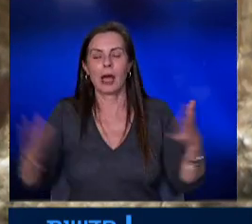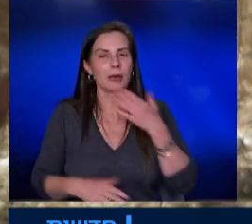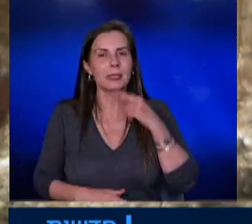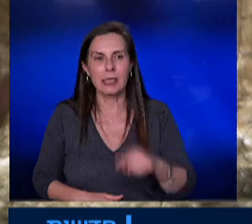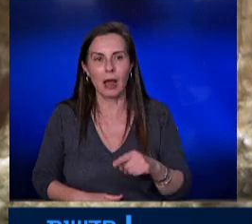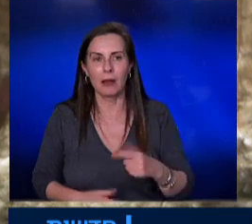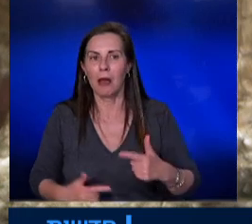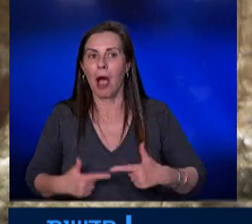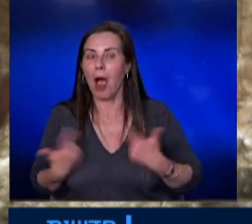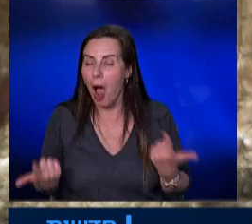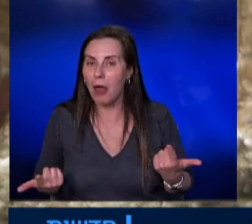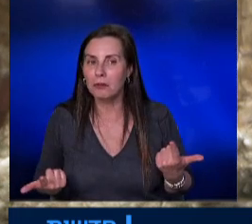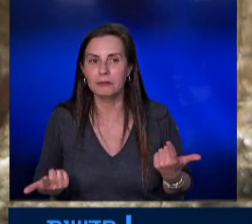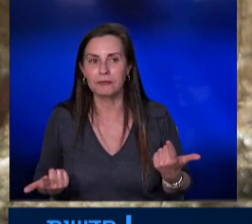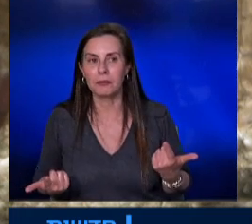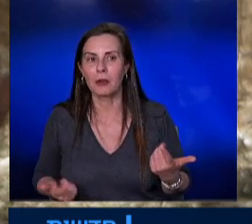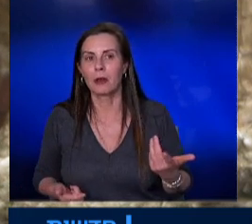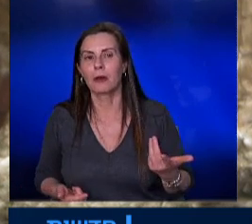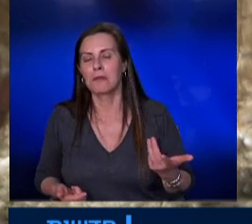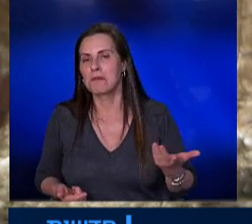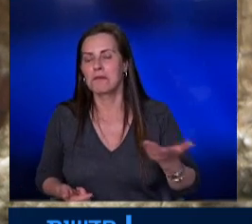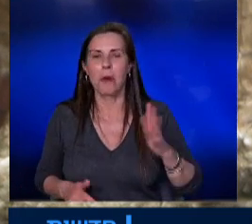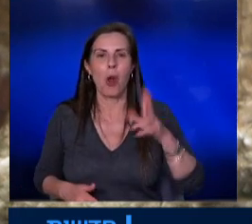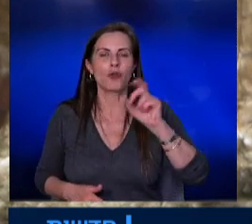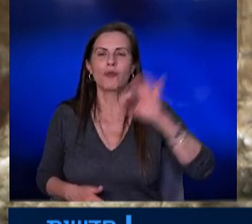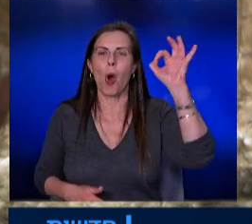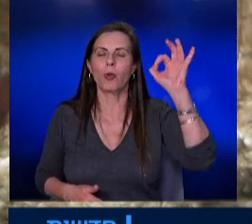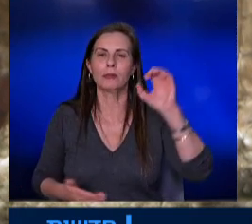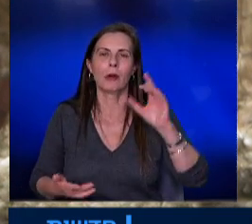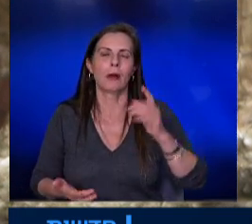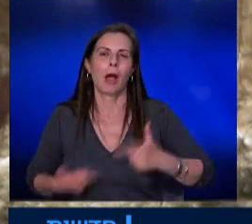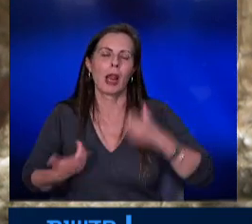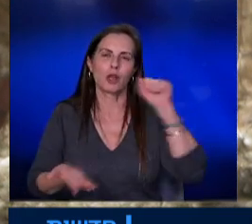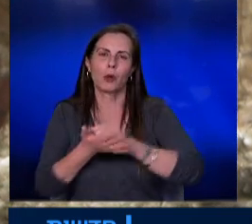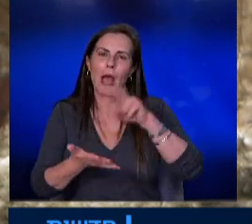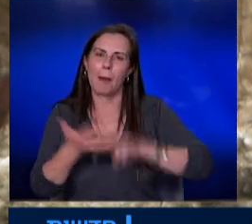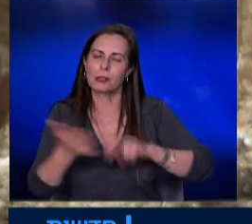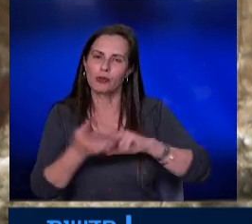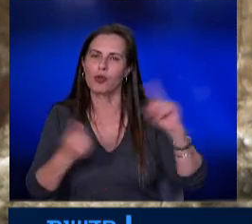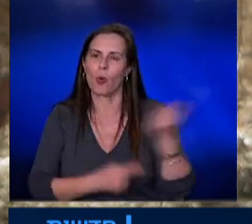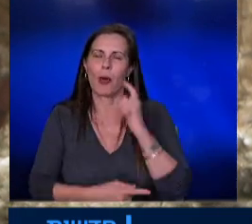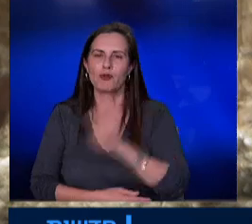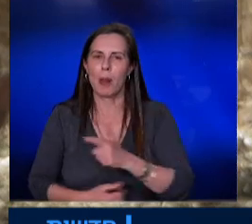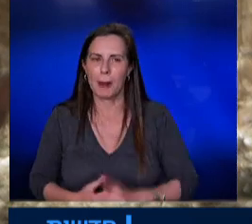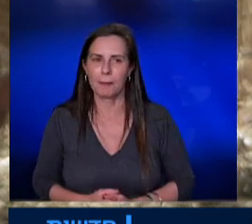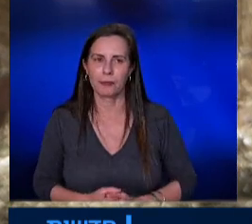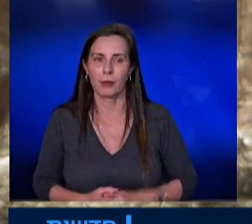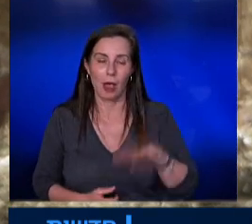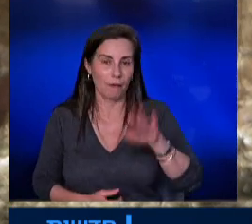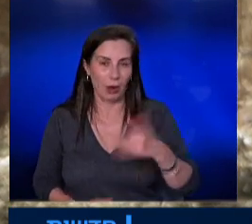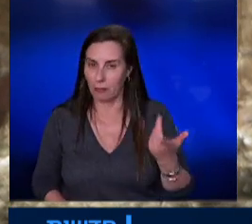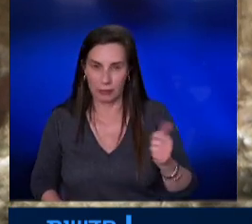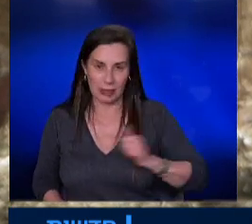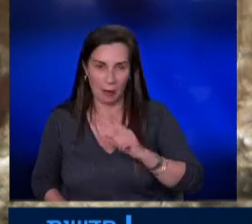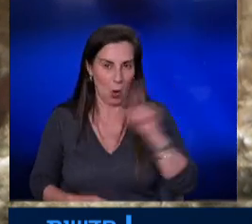בישראל חי ונשען באיזה 30% על מיסים שהציבור האחד משלם, שלא לדבר על השירות